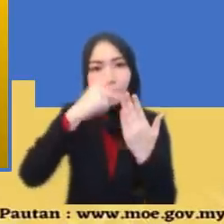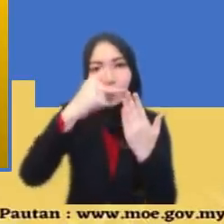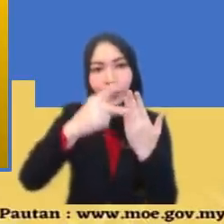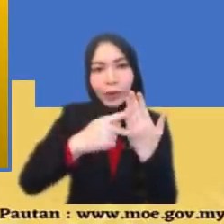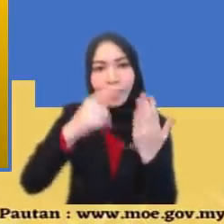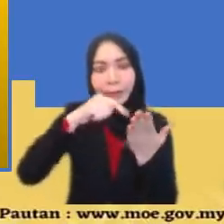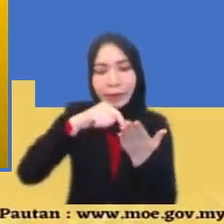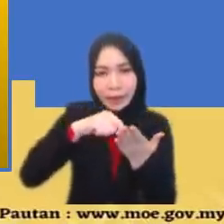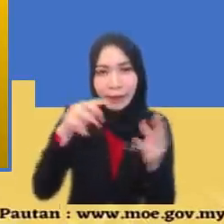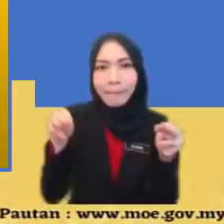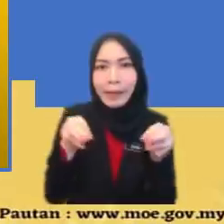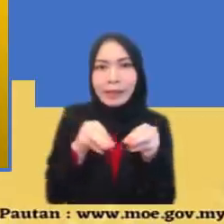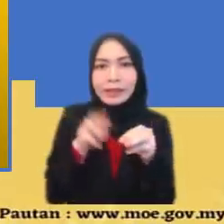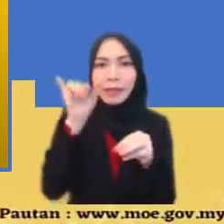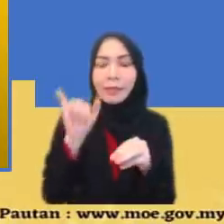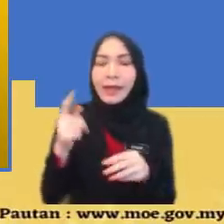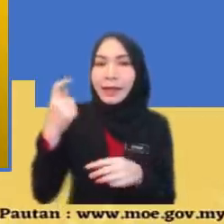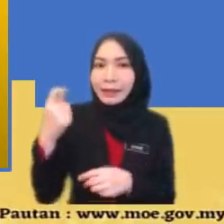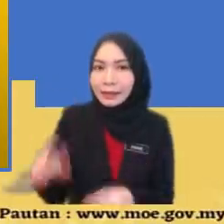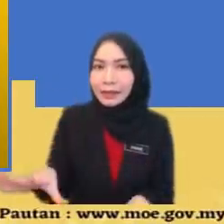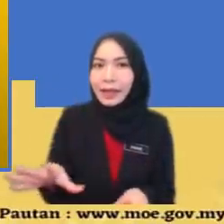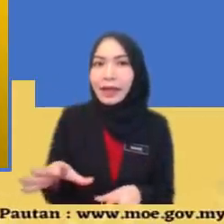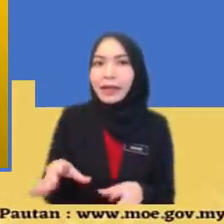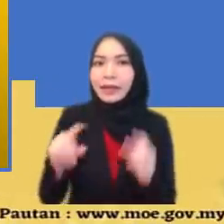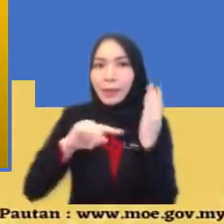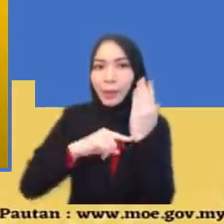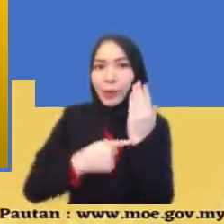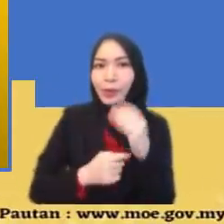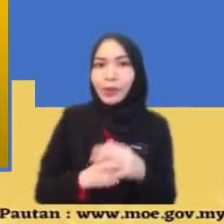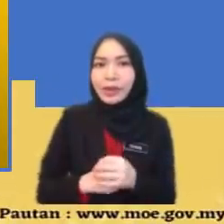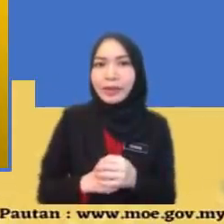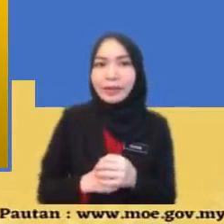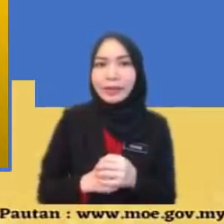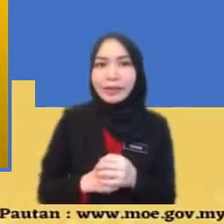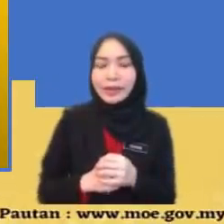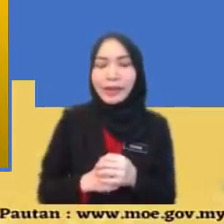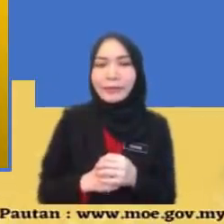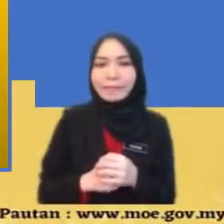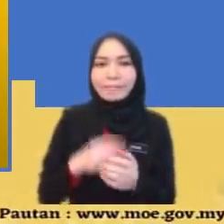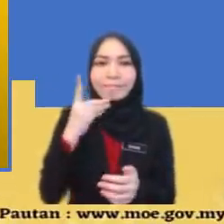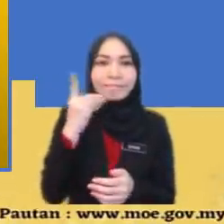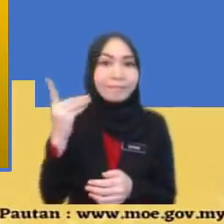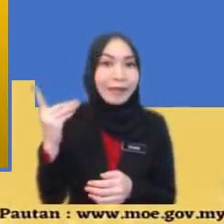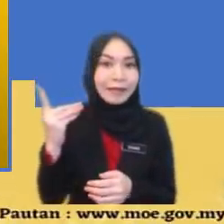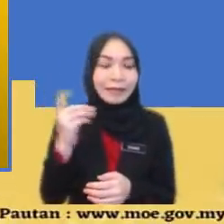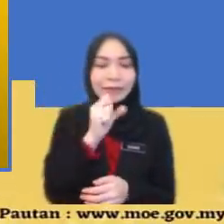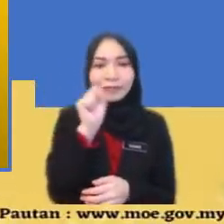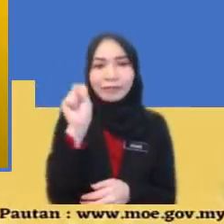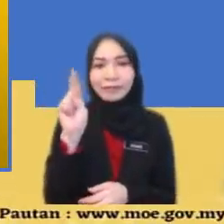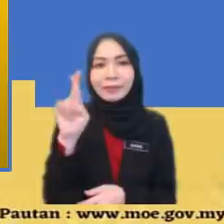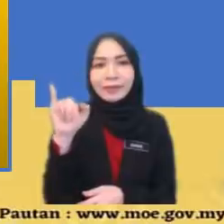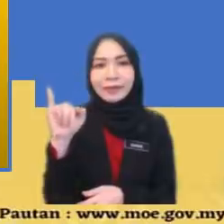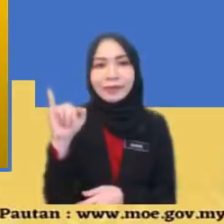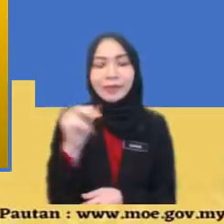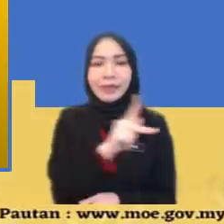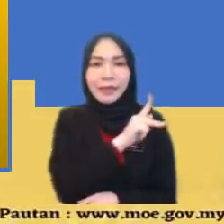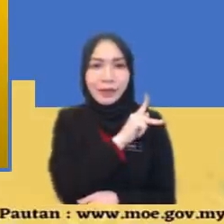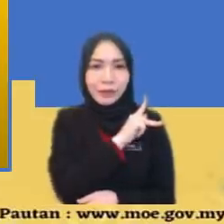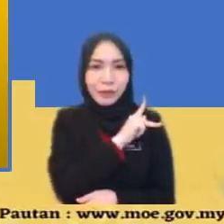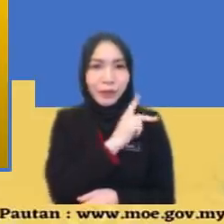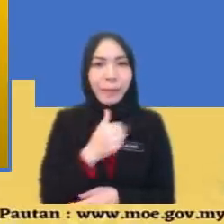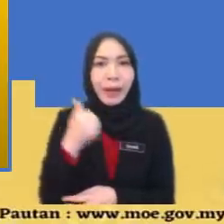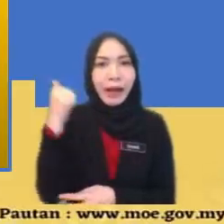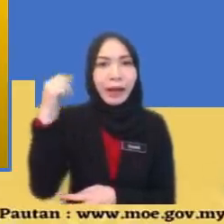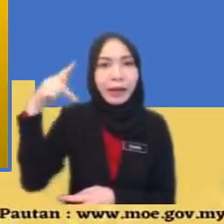sebagaimana yang telah dilancarkan oleh yang bebal Datin seri Hajjah Nur sama nih binti Abdul Hamid ketua pengarah pendidikan blazer